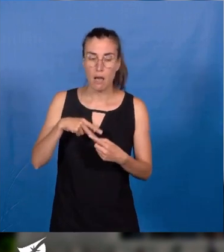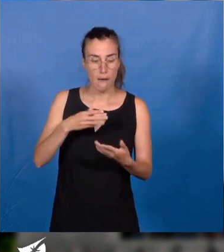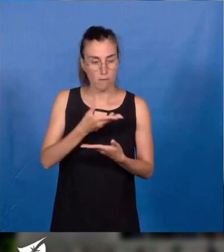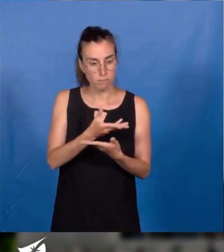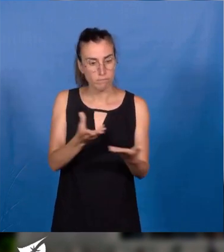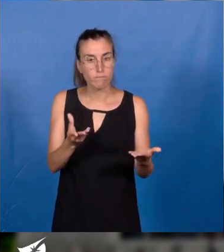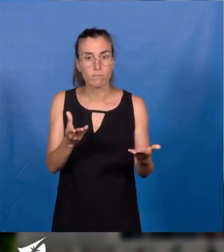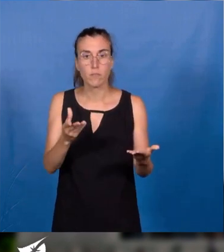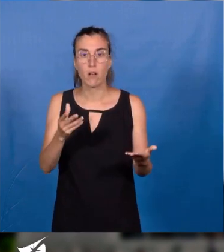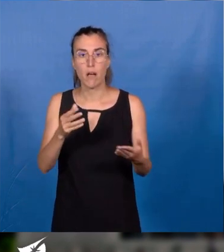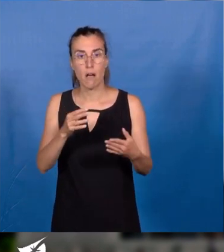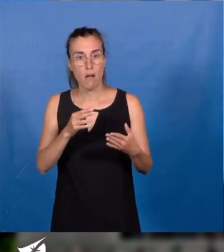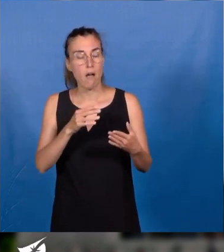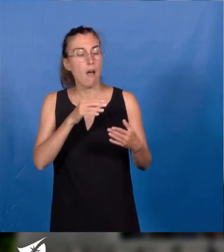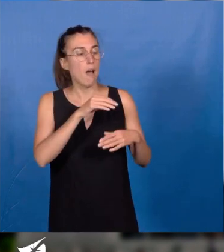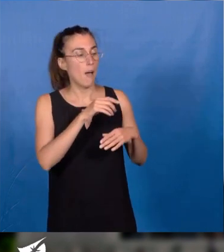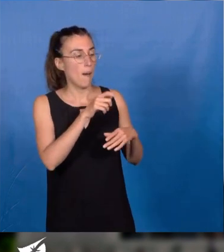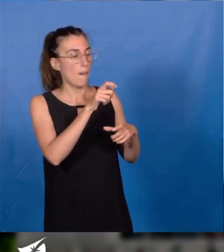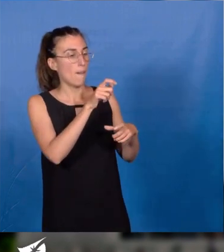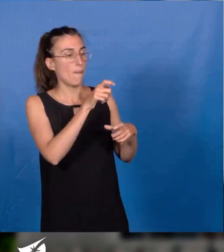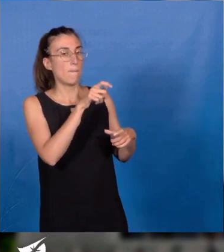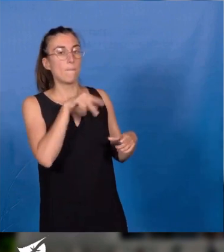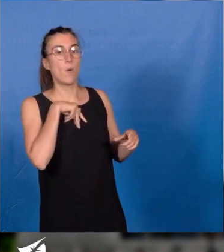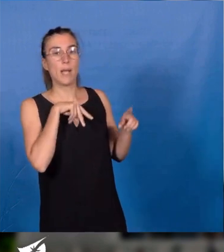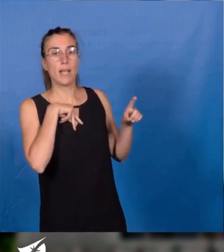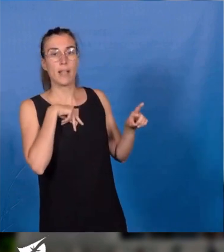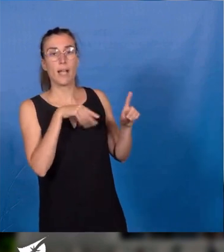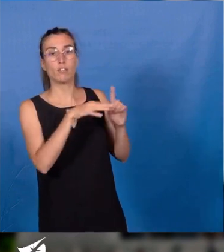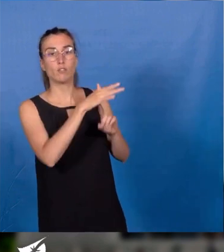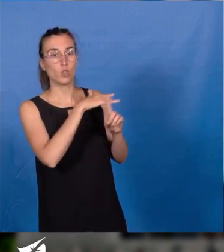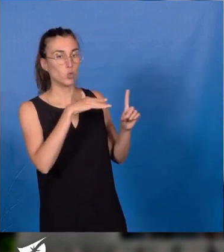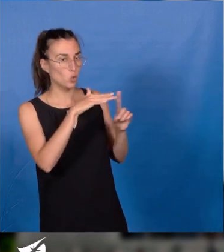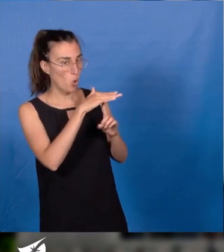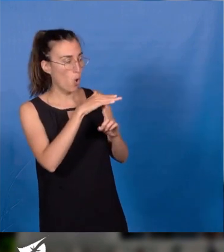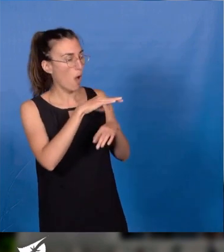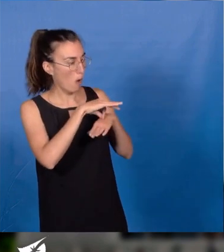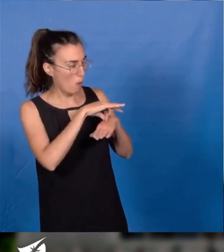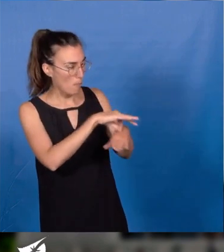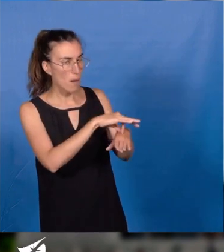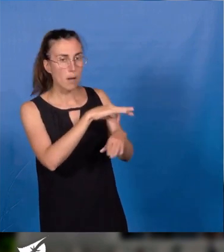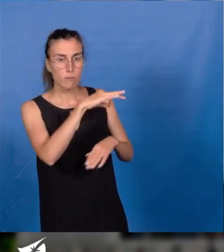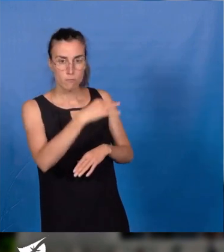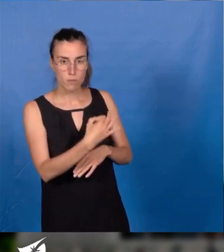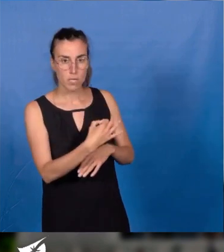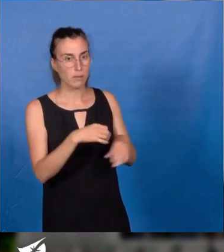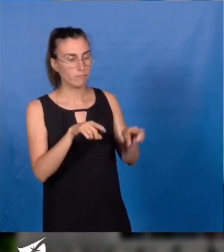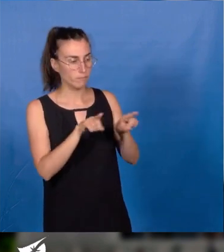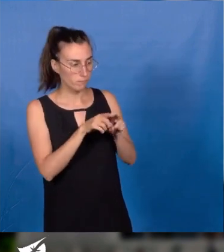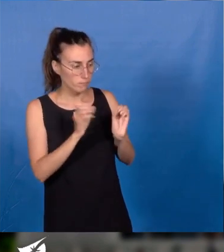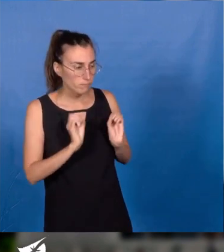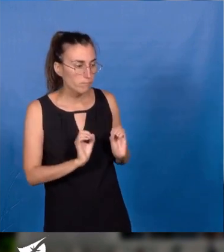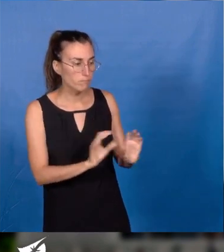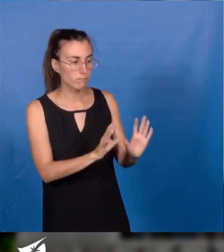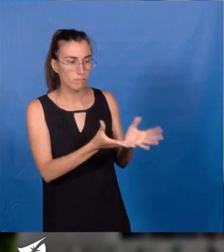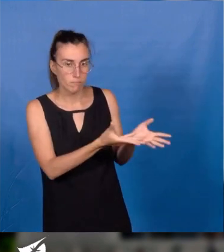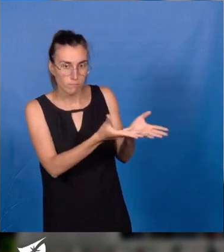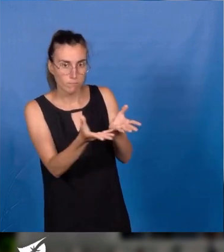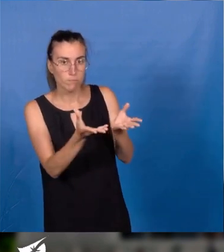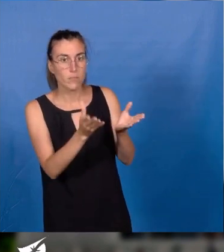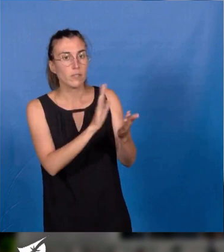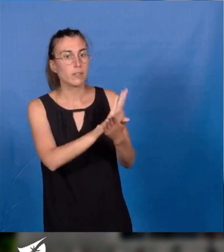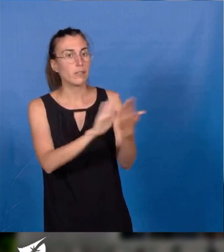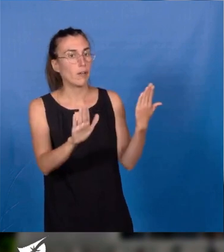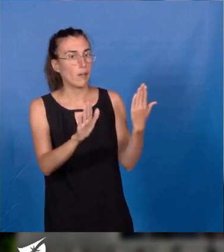les bailleurs sociaux et leur permettre de réaliser des opérations en maîtrise d'ouvrage directe, puisque